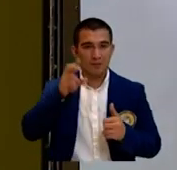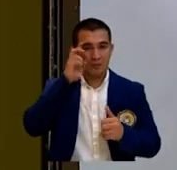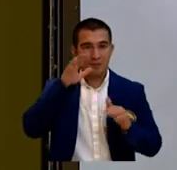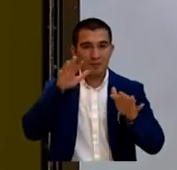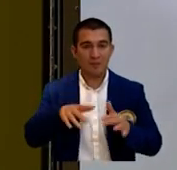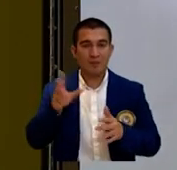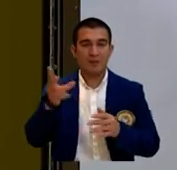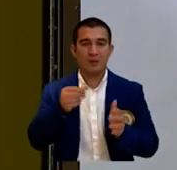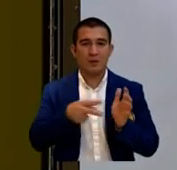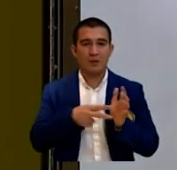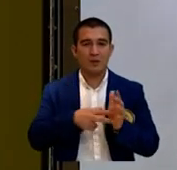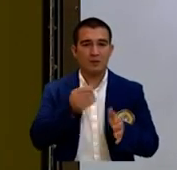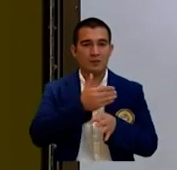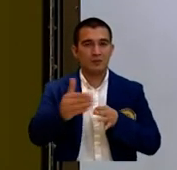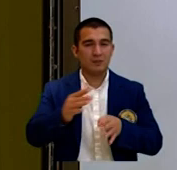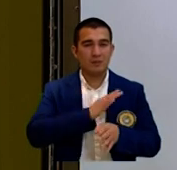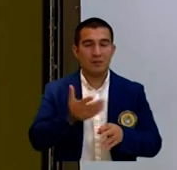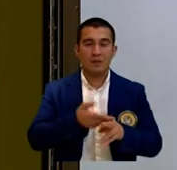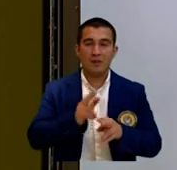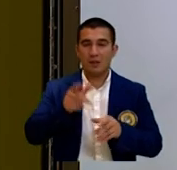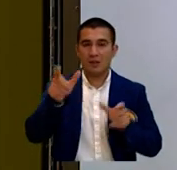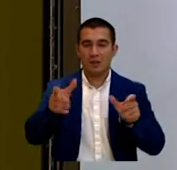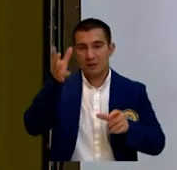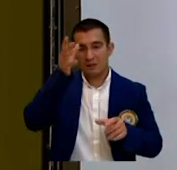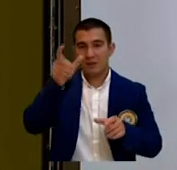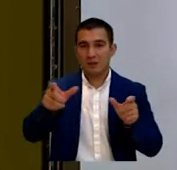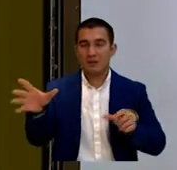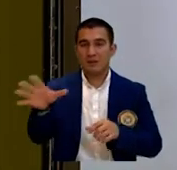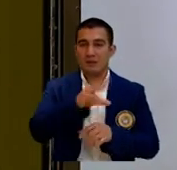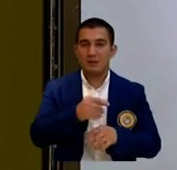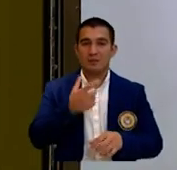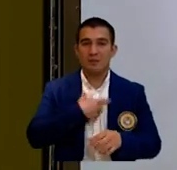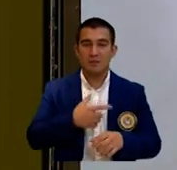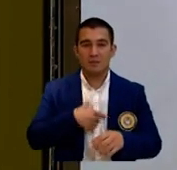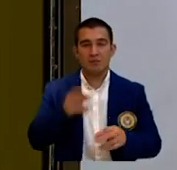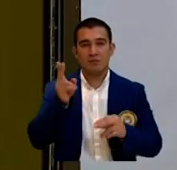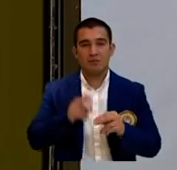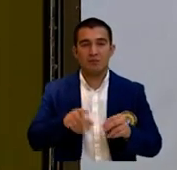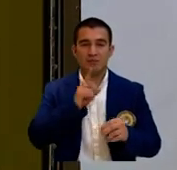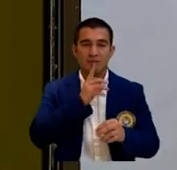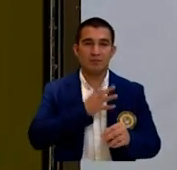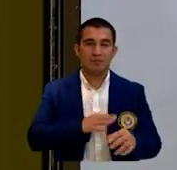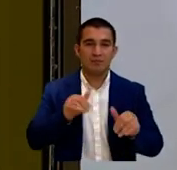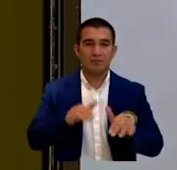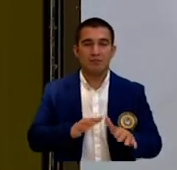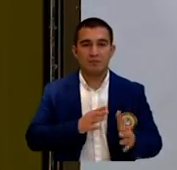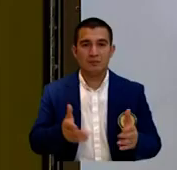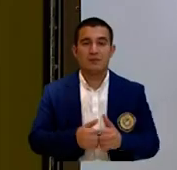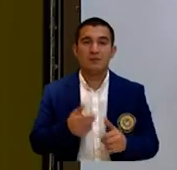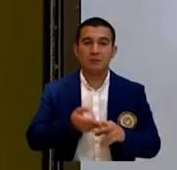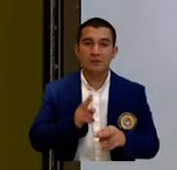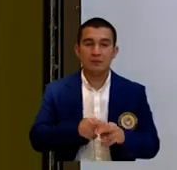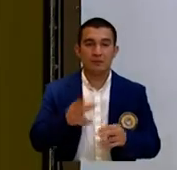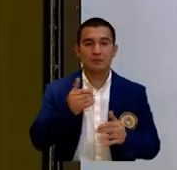mablag' ajratilmaganligi sababli bu olimlar jamiyati o'z faoliyatini tugatishga majbur bo'ldi.